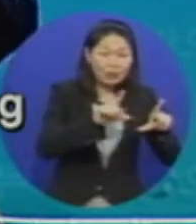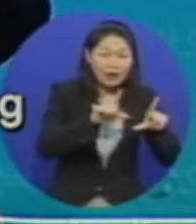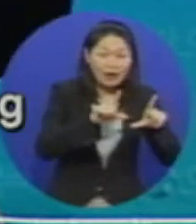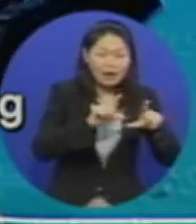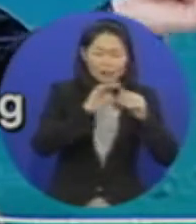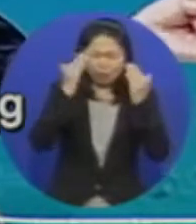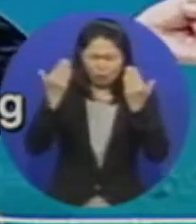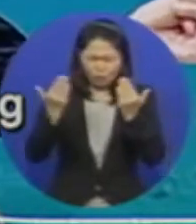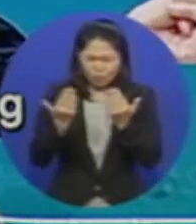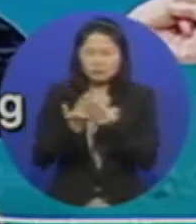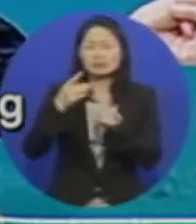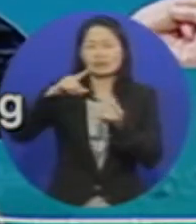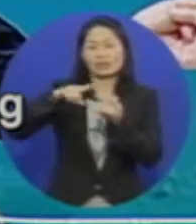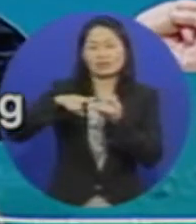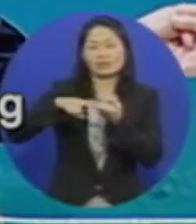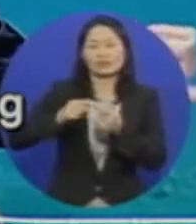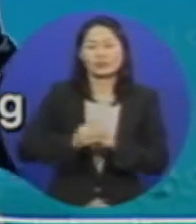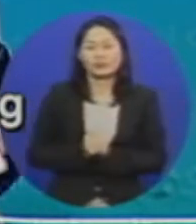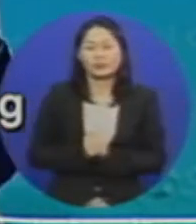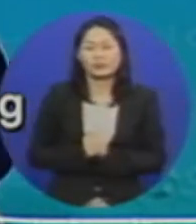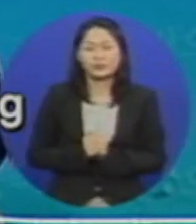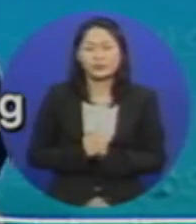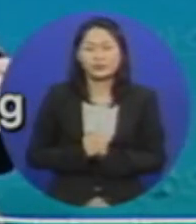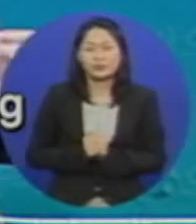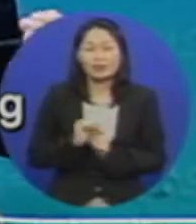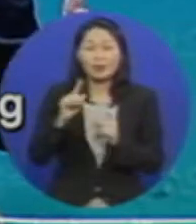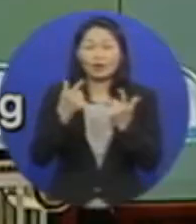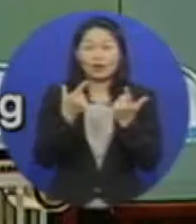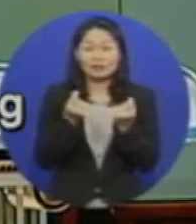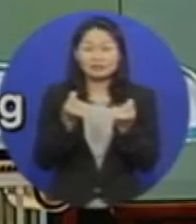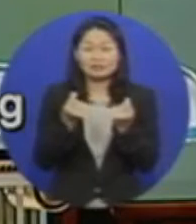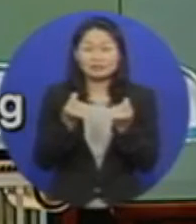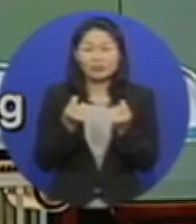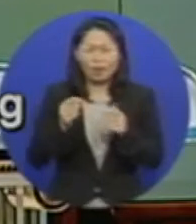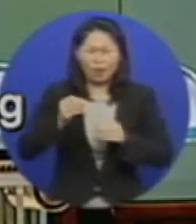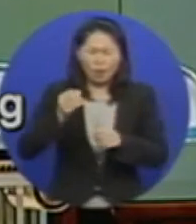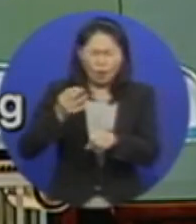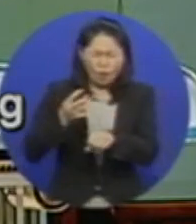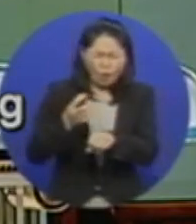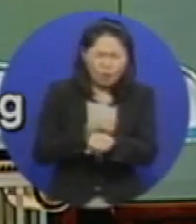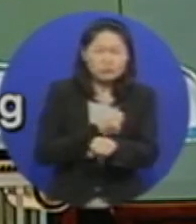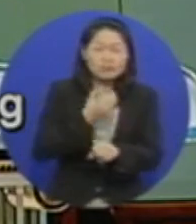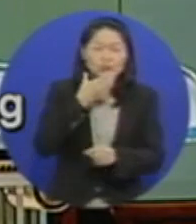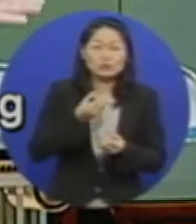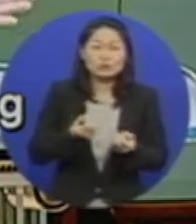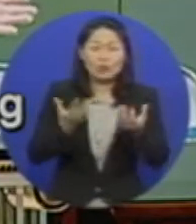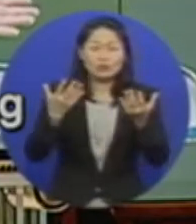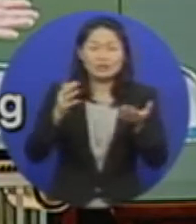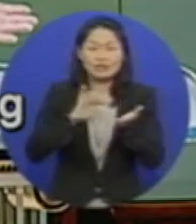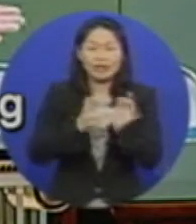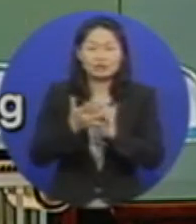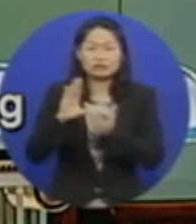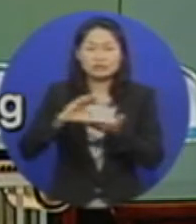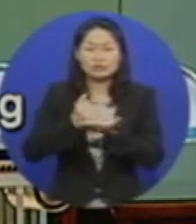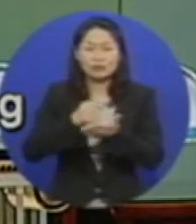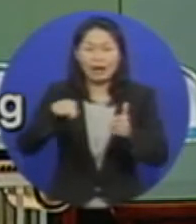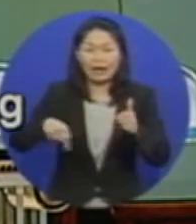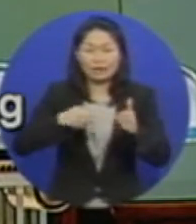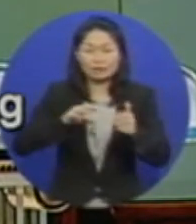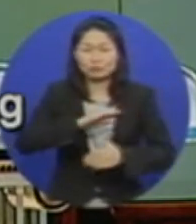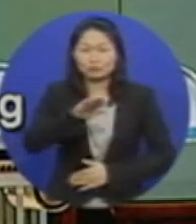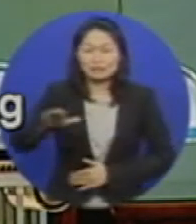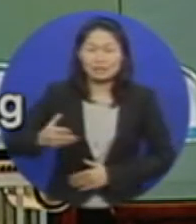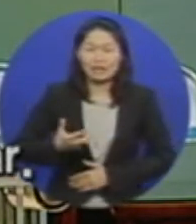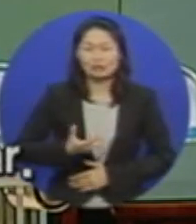머든 것에 대해서 이런 엄청난 축복을 예수 그리스도 안에서 우리가 누리고 있는